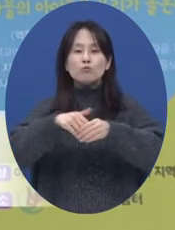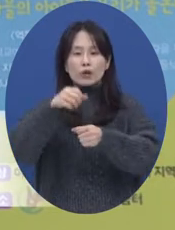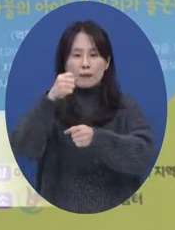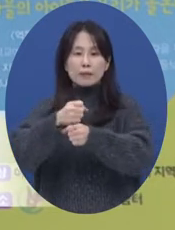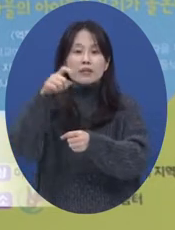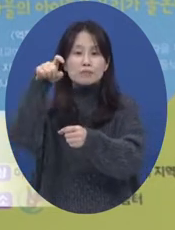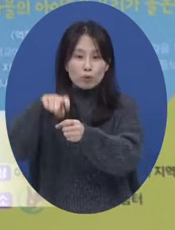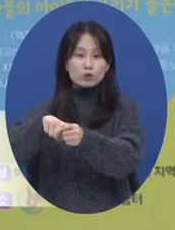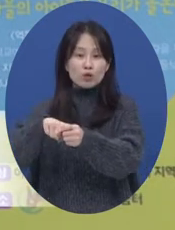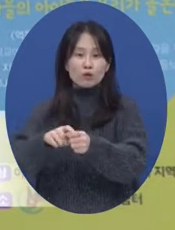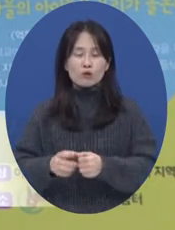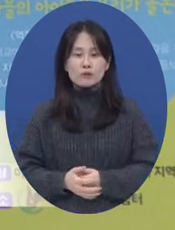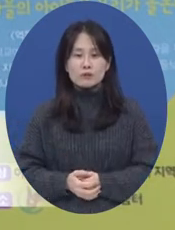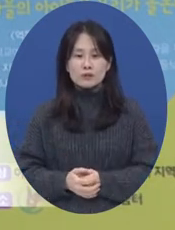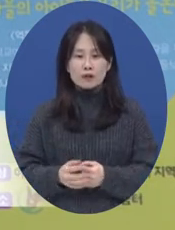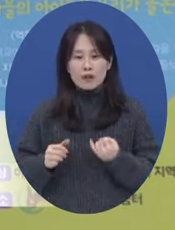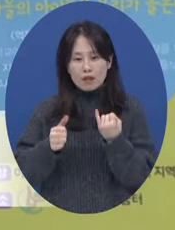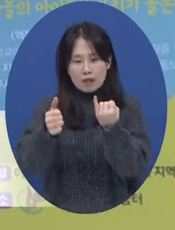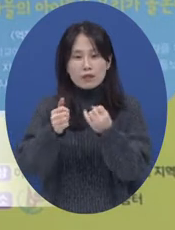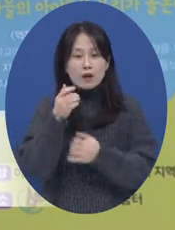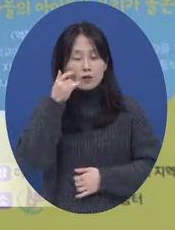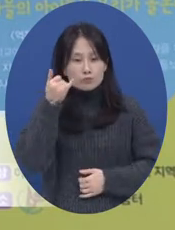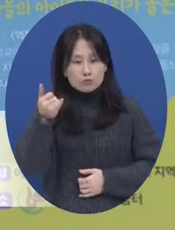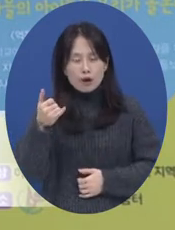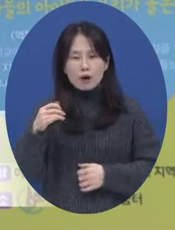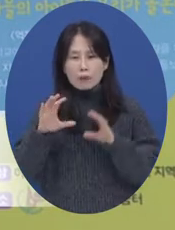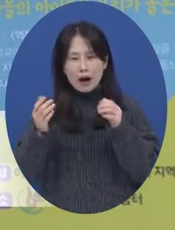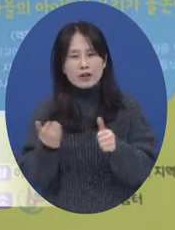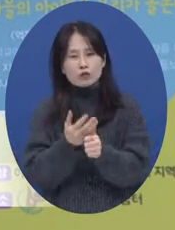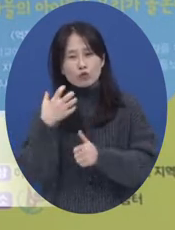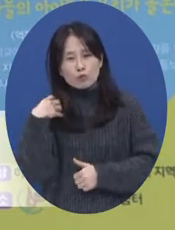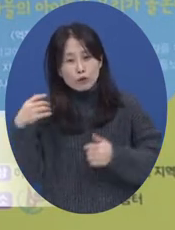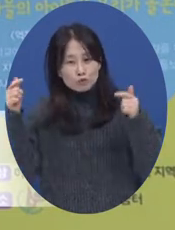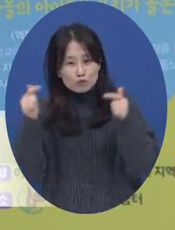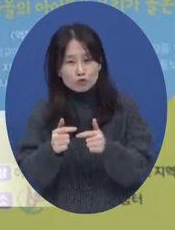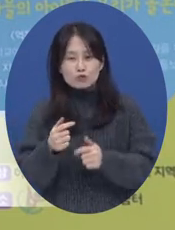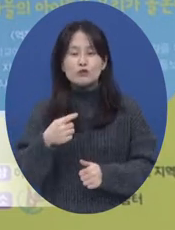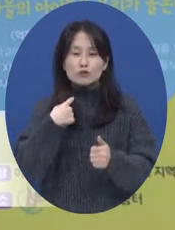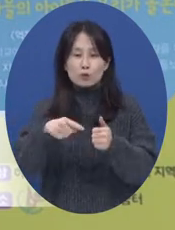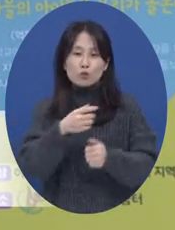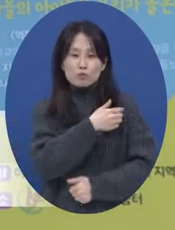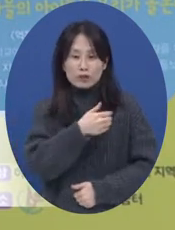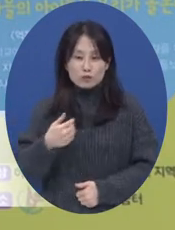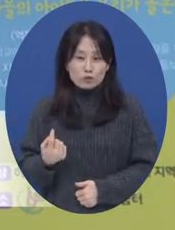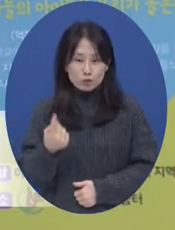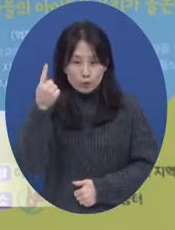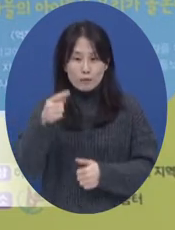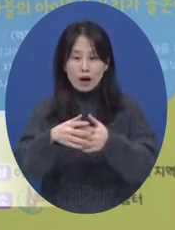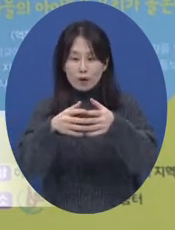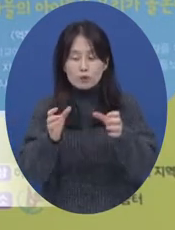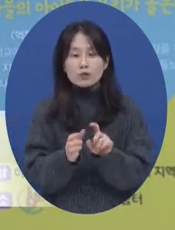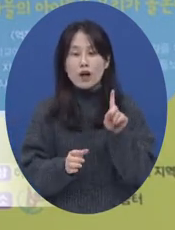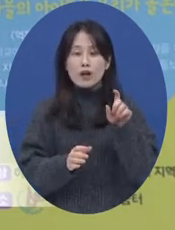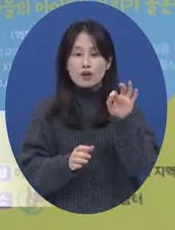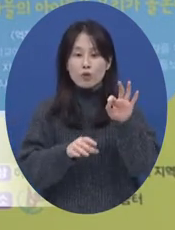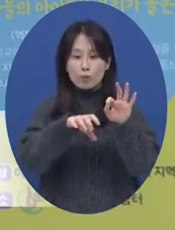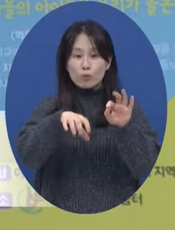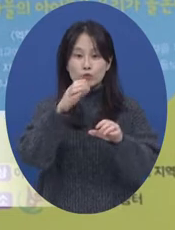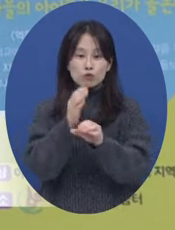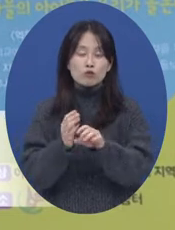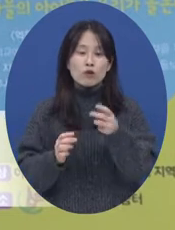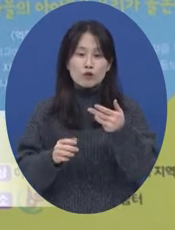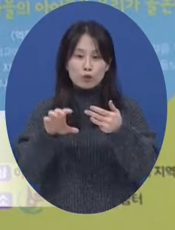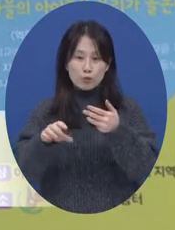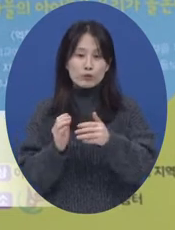내용인데요 맞벌이 부모들의 육아 부담을 덜어주고 교육 만족도도 높아 공동체 10곳 중 8곳 이상이